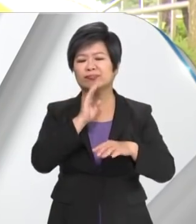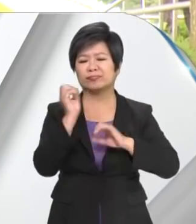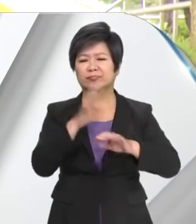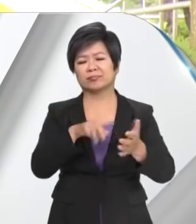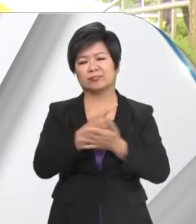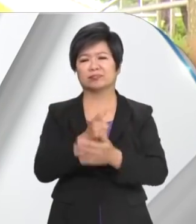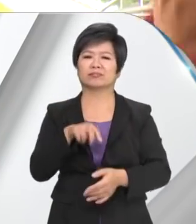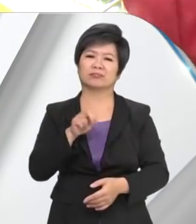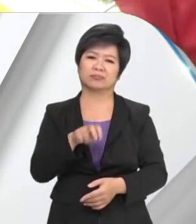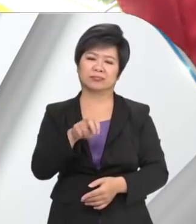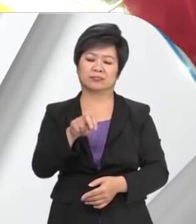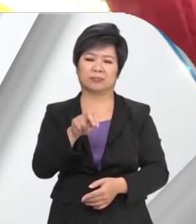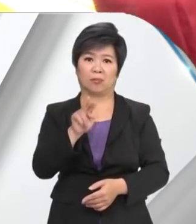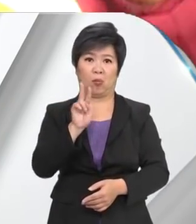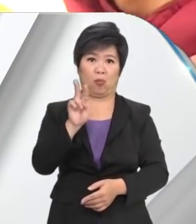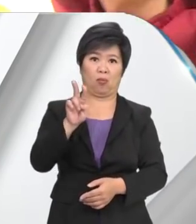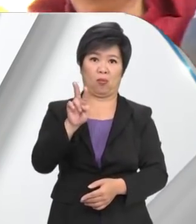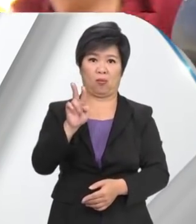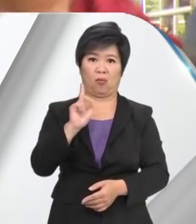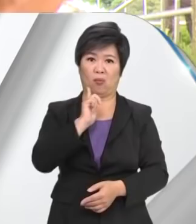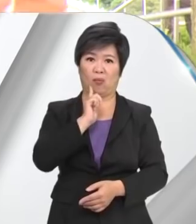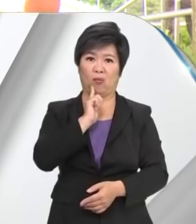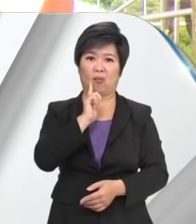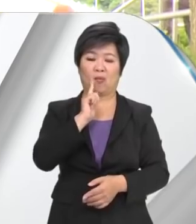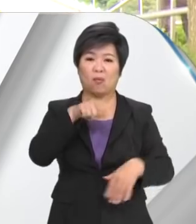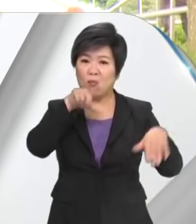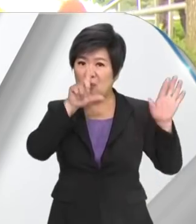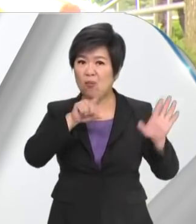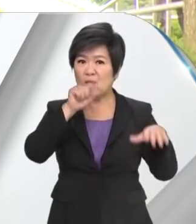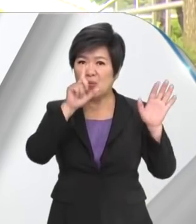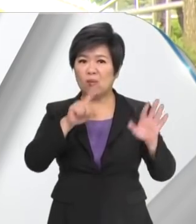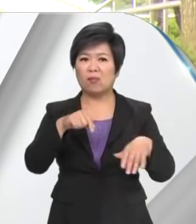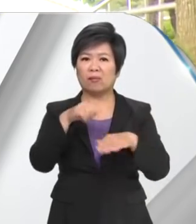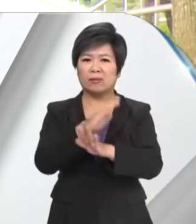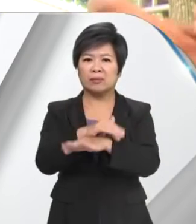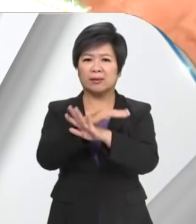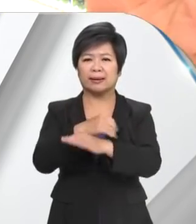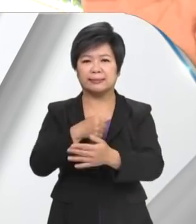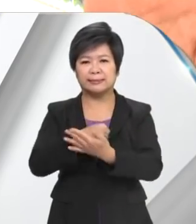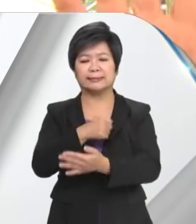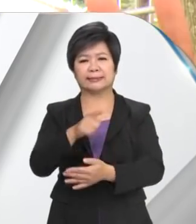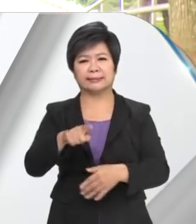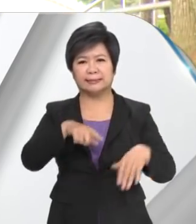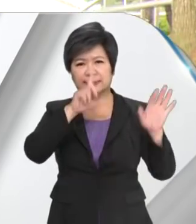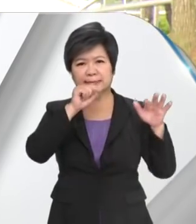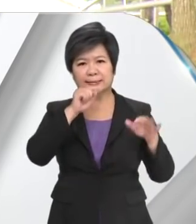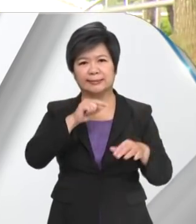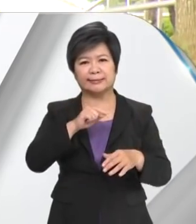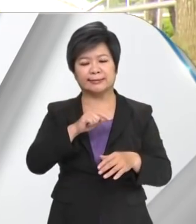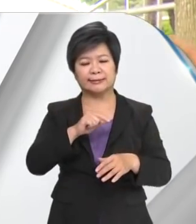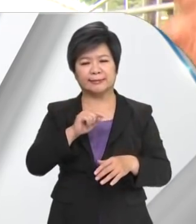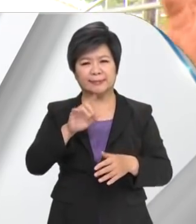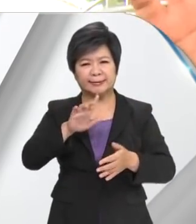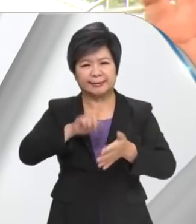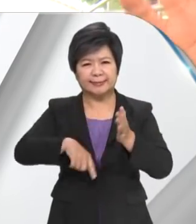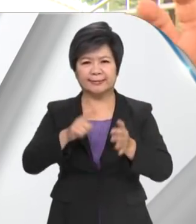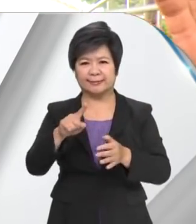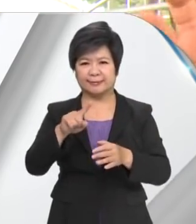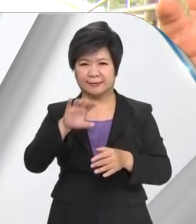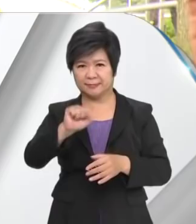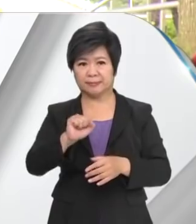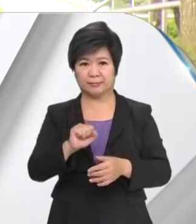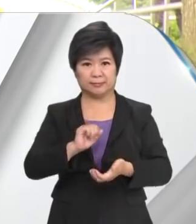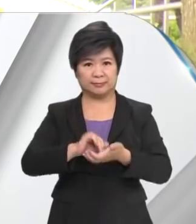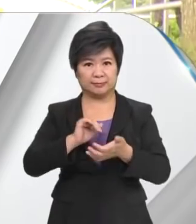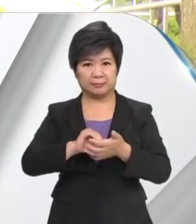路。结果就碰到很漂亮的鸟。对，因为那鸟是很不容易拍到它的，而且也你不是